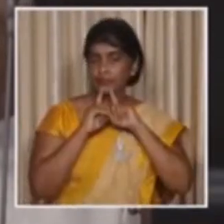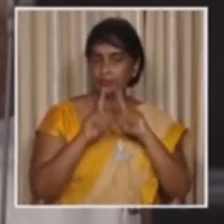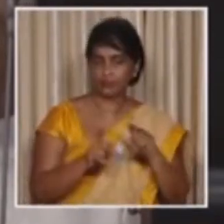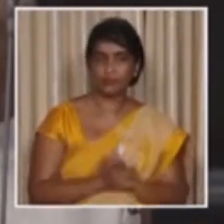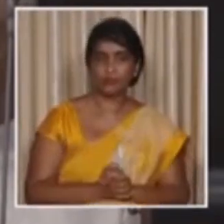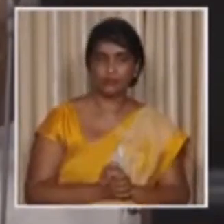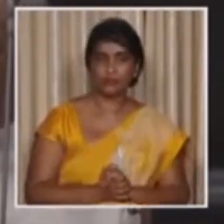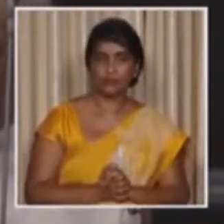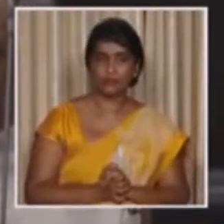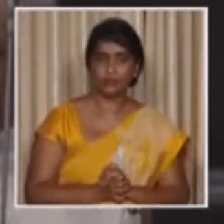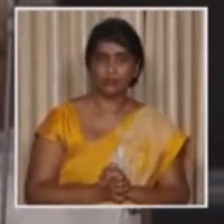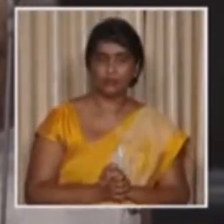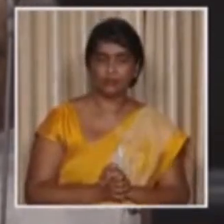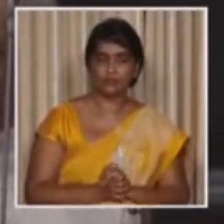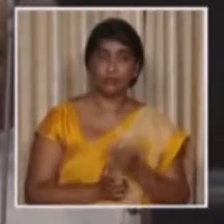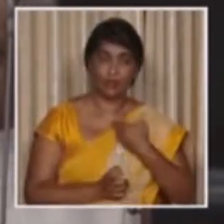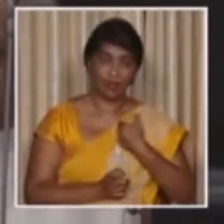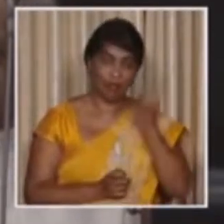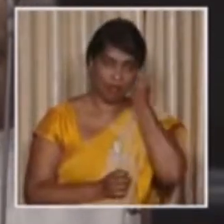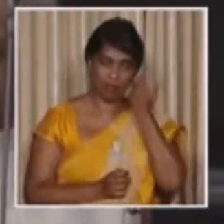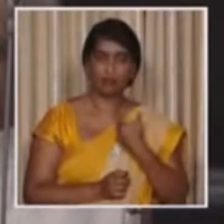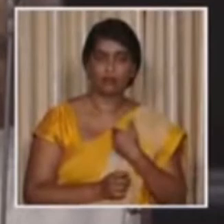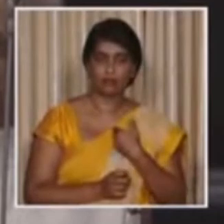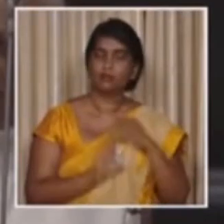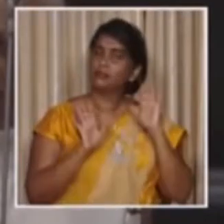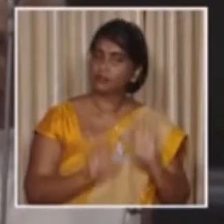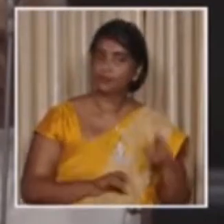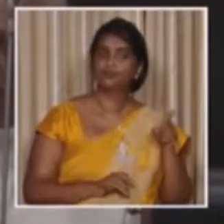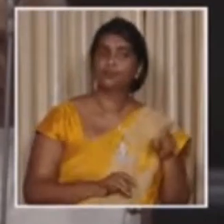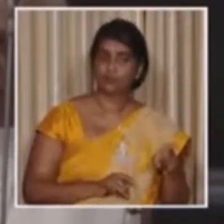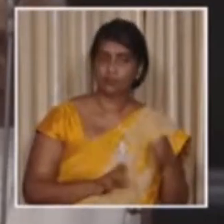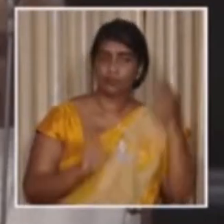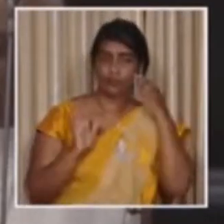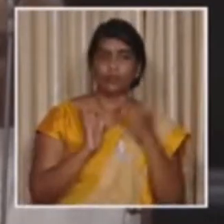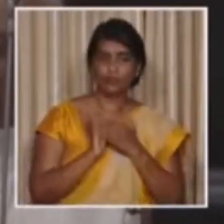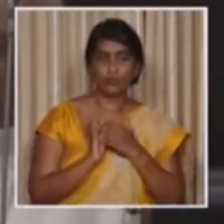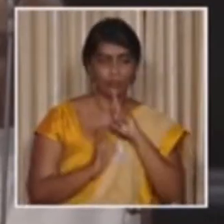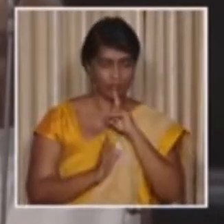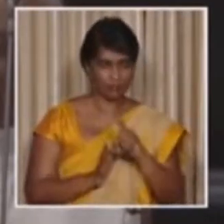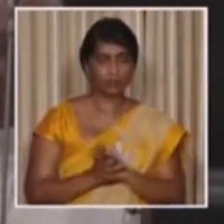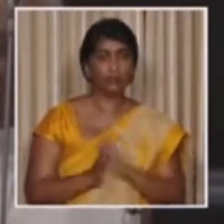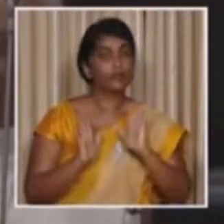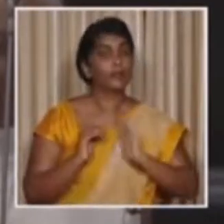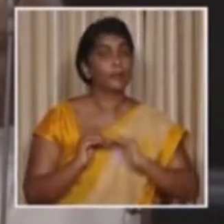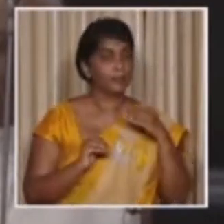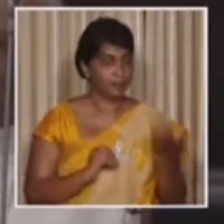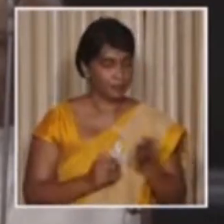මේක. ඒක මගේ අදහස. කොහොම හරි ඒ කාරණේ ගැන කියන්න කැමති. ඊට